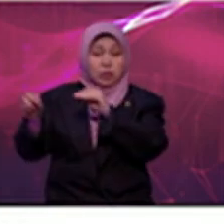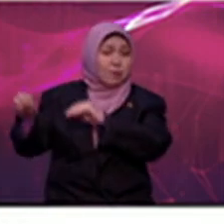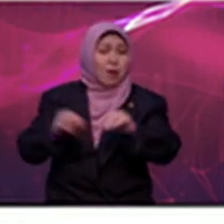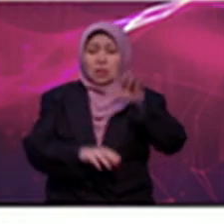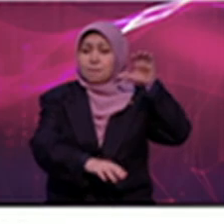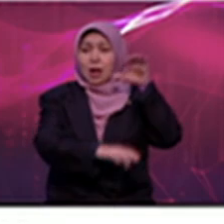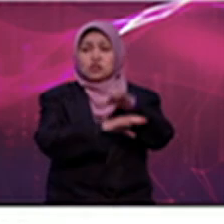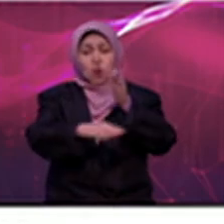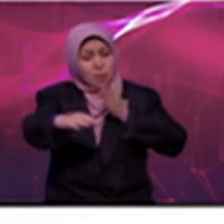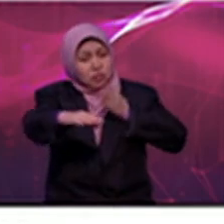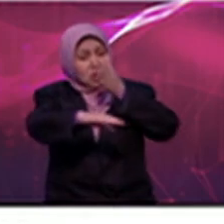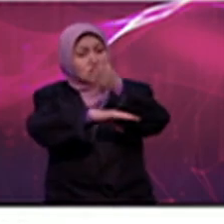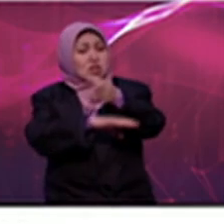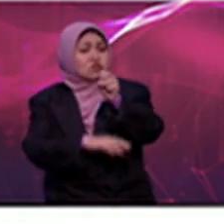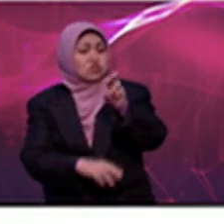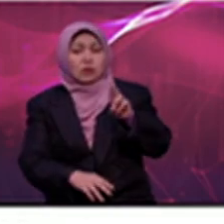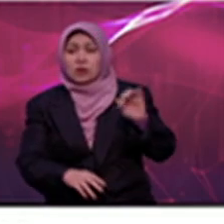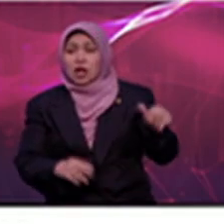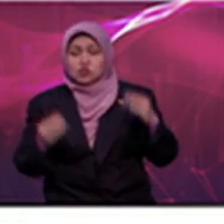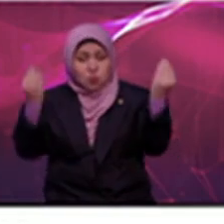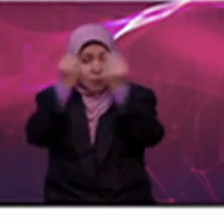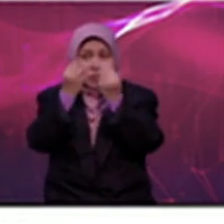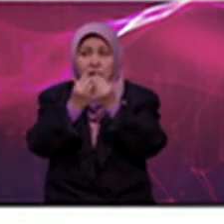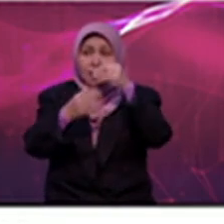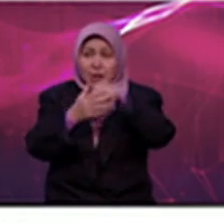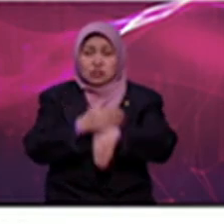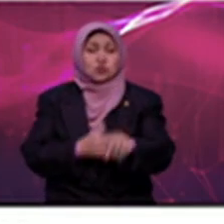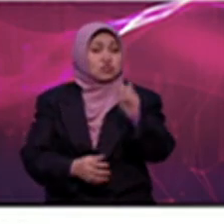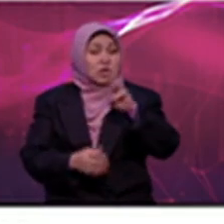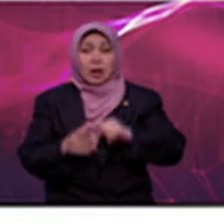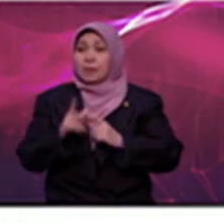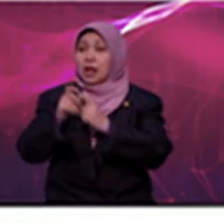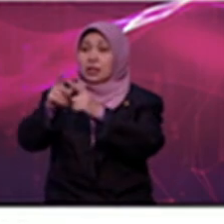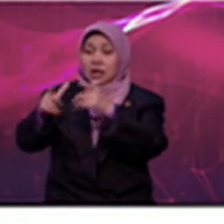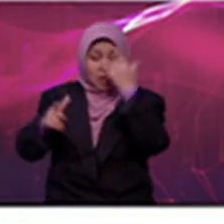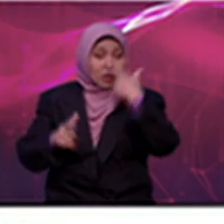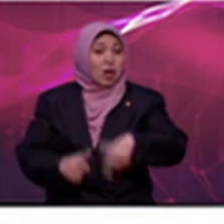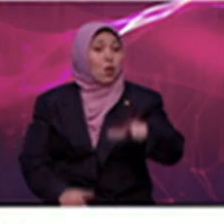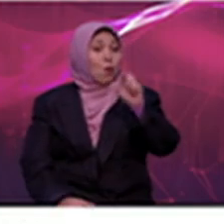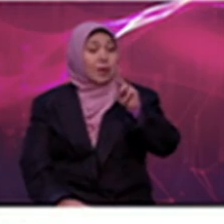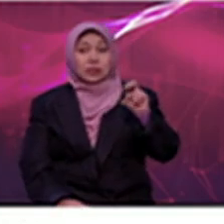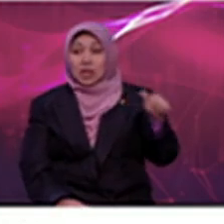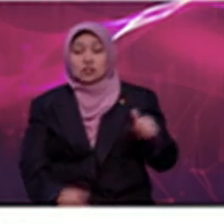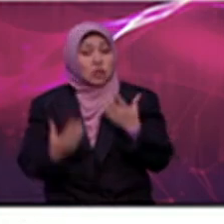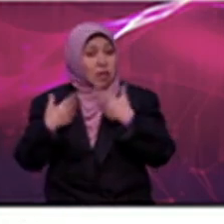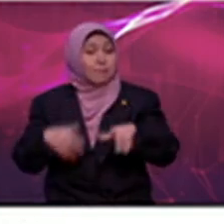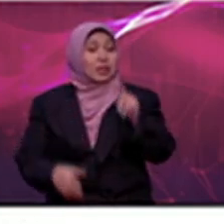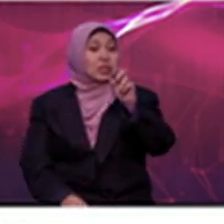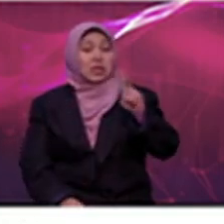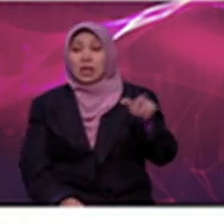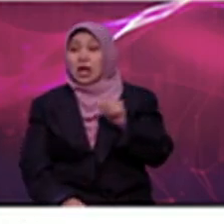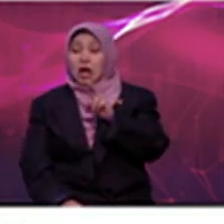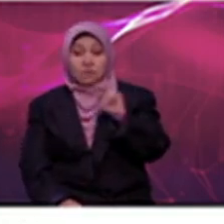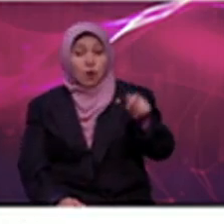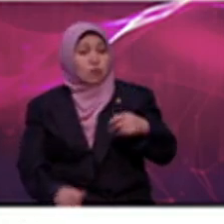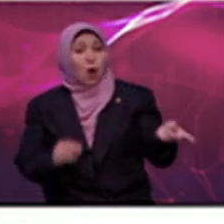paksa menyeberangi sempadan Syria jumlah itu termasuk warga Syria yang melarikan diri ke lubnan ia selepas tel avif meningkatkan